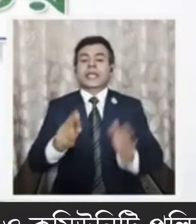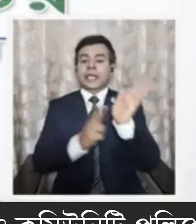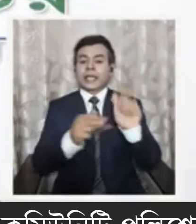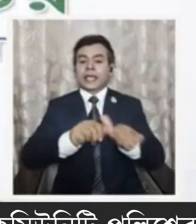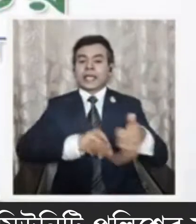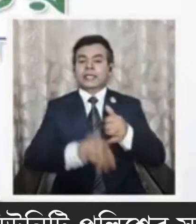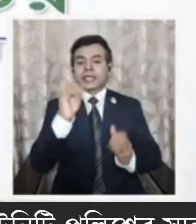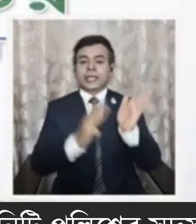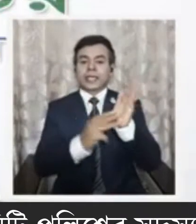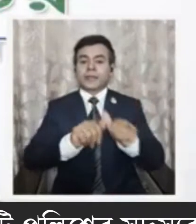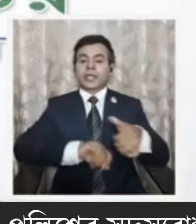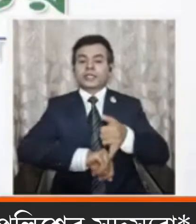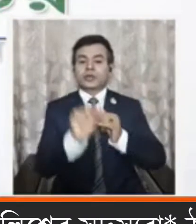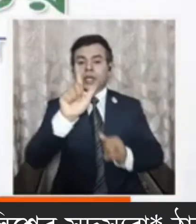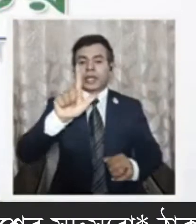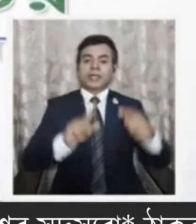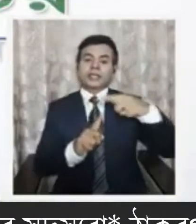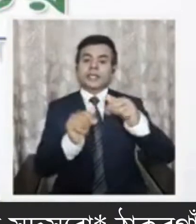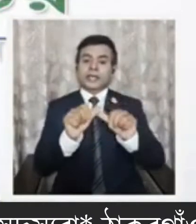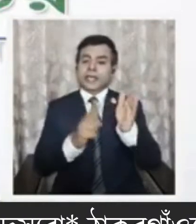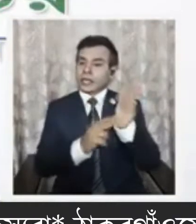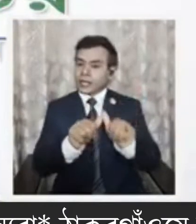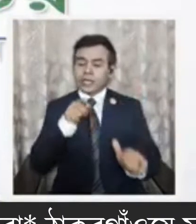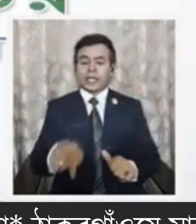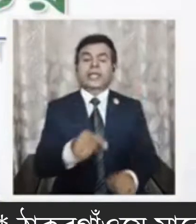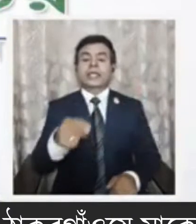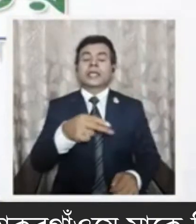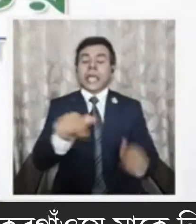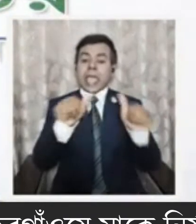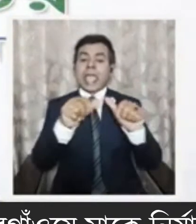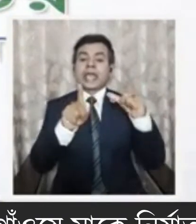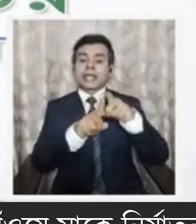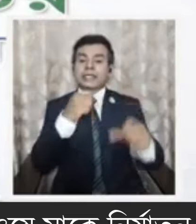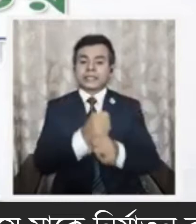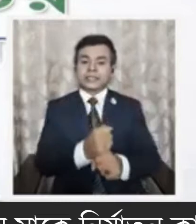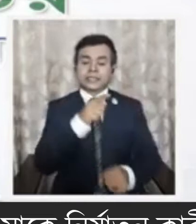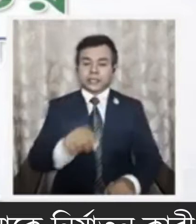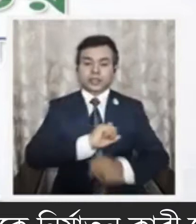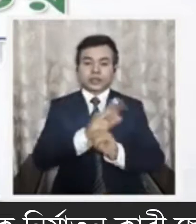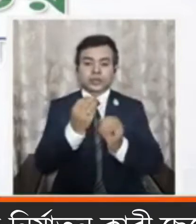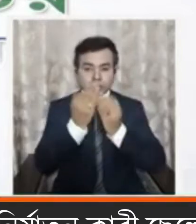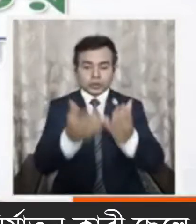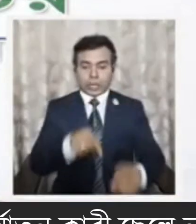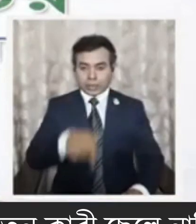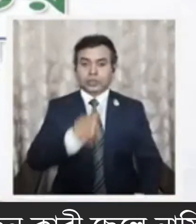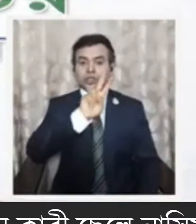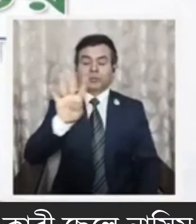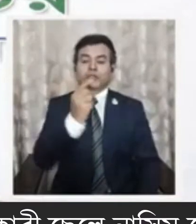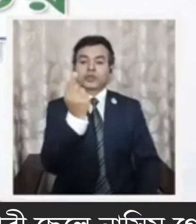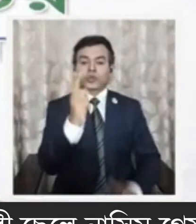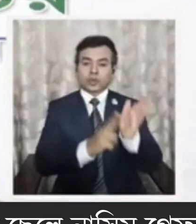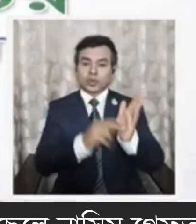গত 24 ঘন্টায় দেশে 3,462 জন করোনা আক্রান্ত রোগী শনাক্ত হয়েছেন। এ নিয়ে দেশে মোট আক্রান্তের সংখ্যা দাঁড়ালো